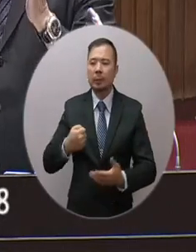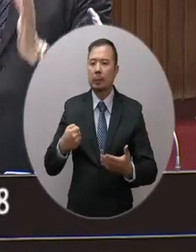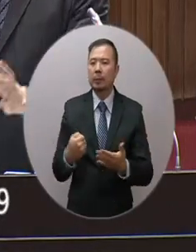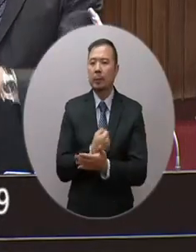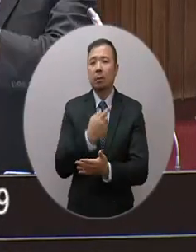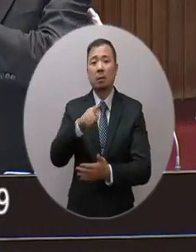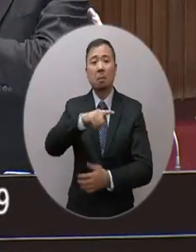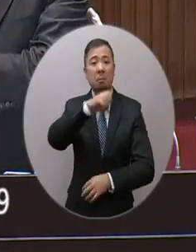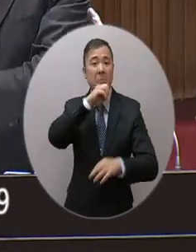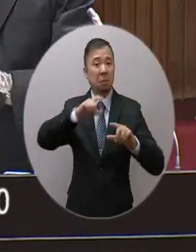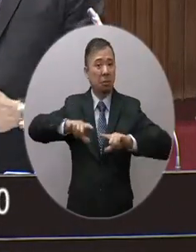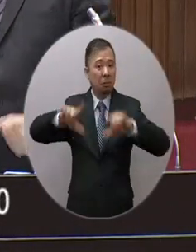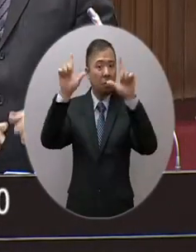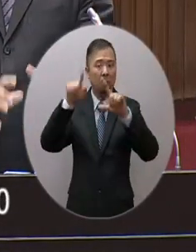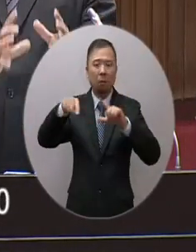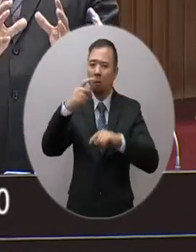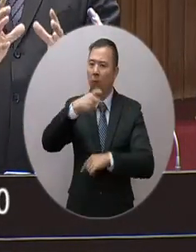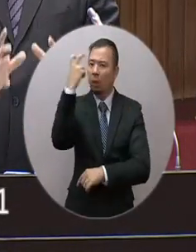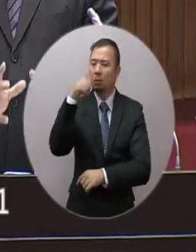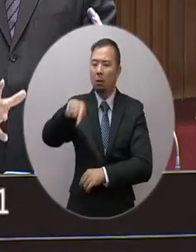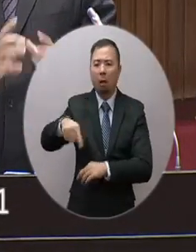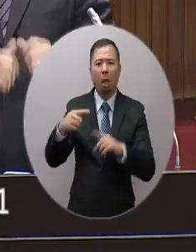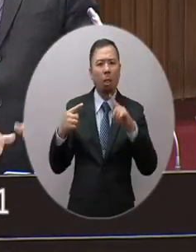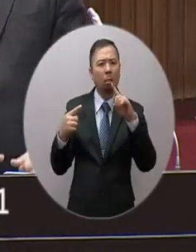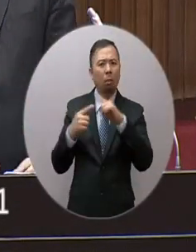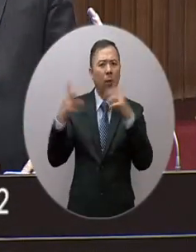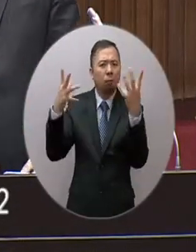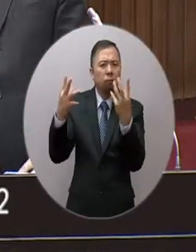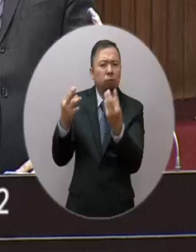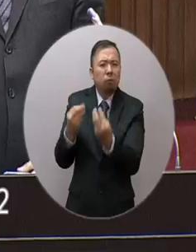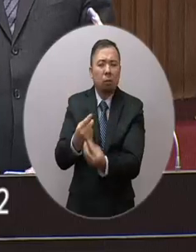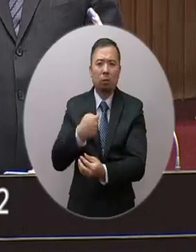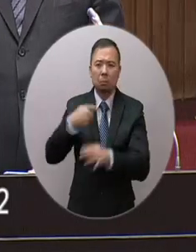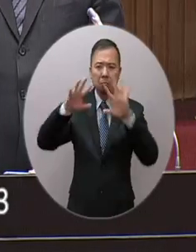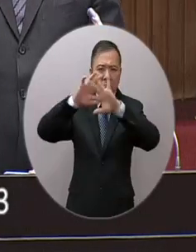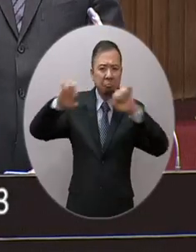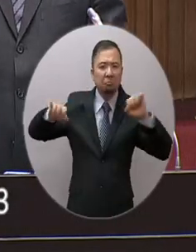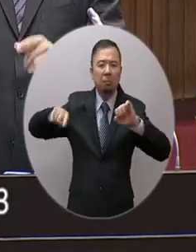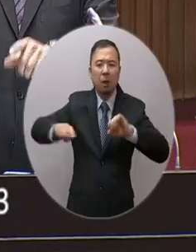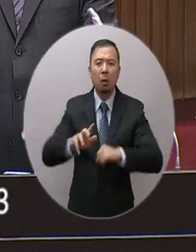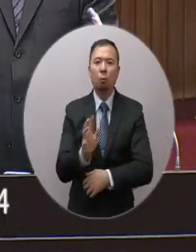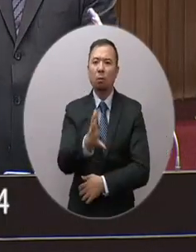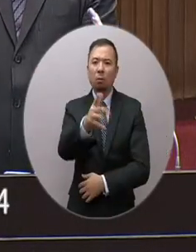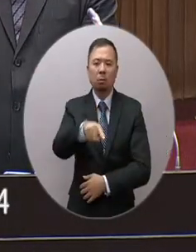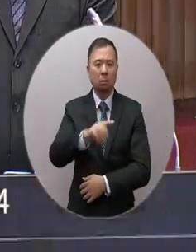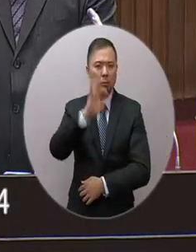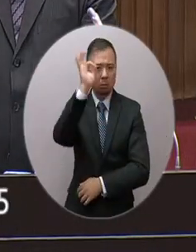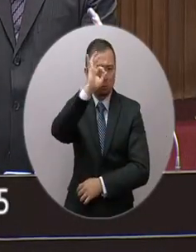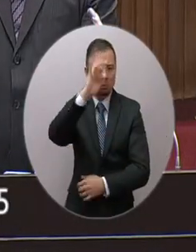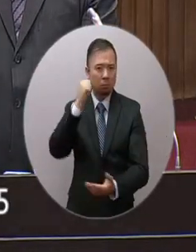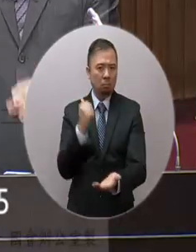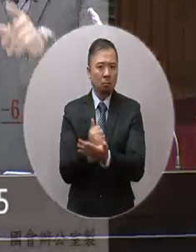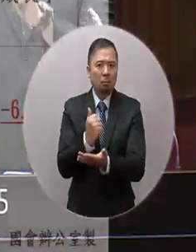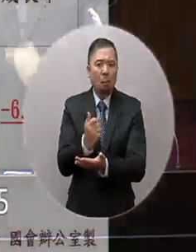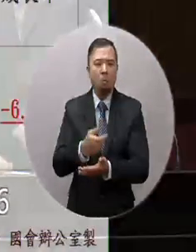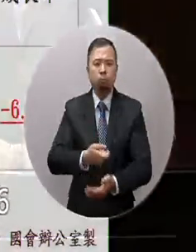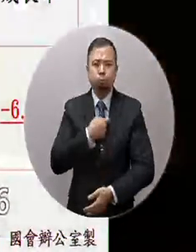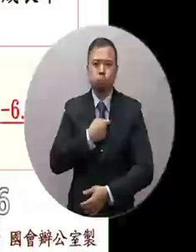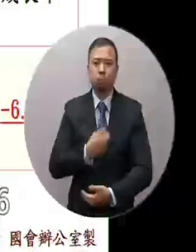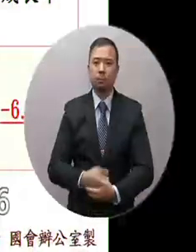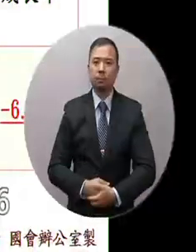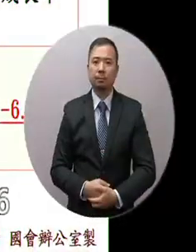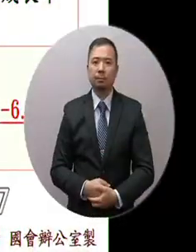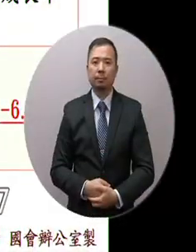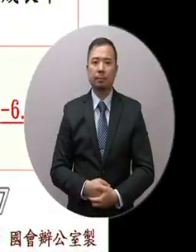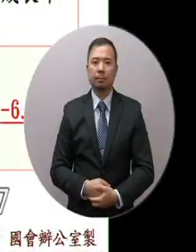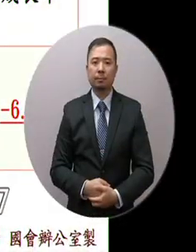见屏东的人口流失，我们要找出原因是什么。我想，国发会，我要跟赖院长报